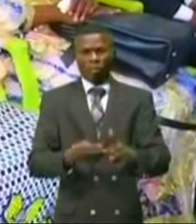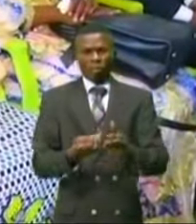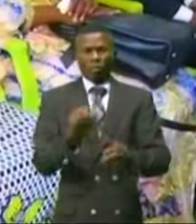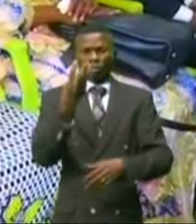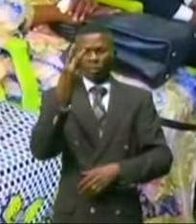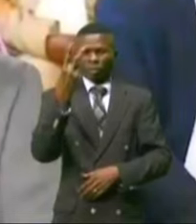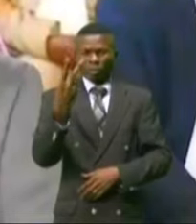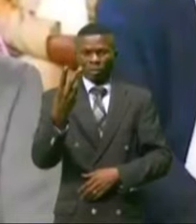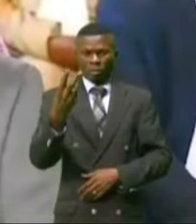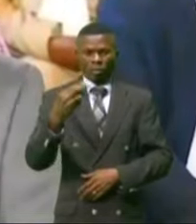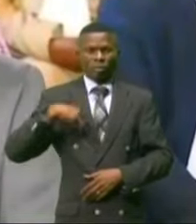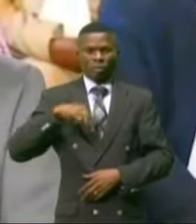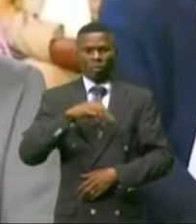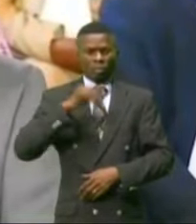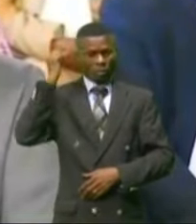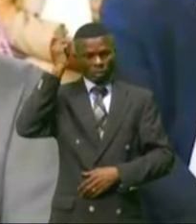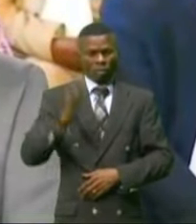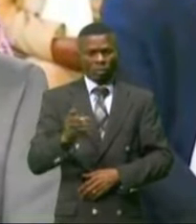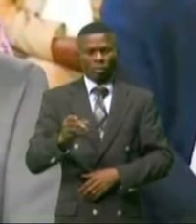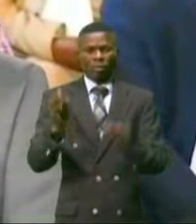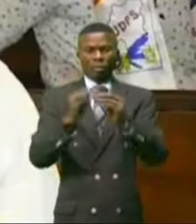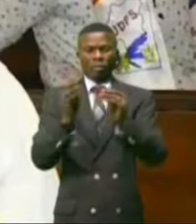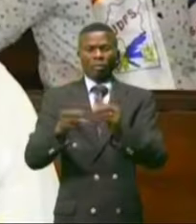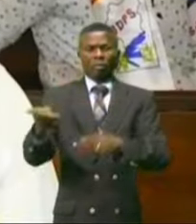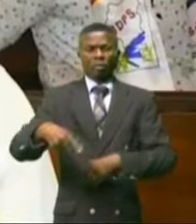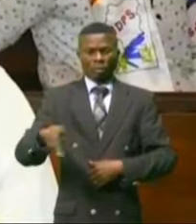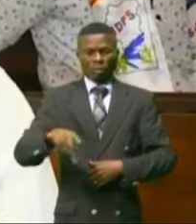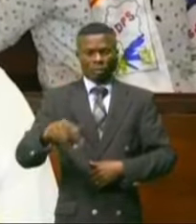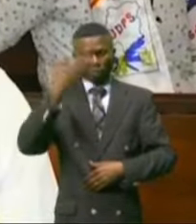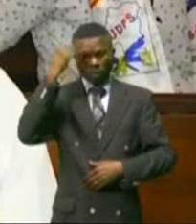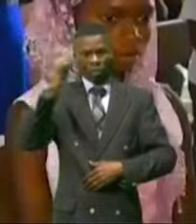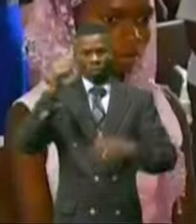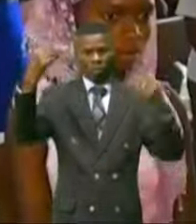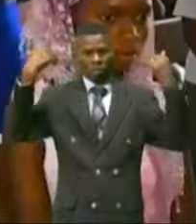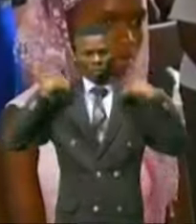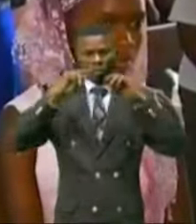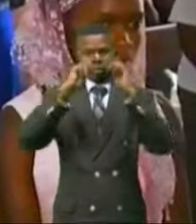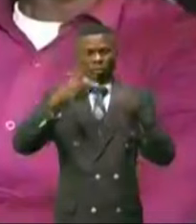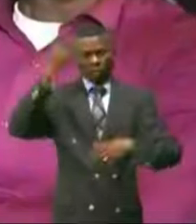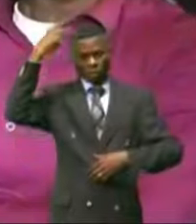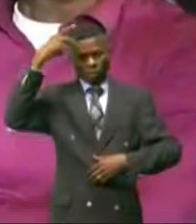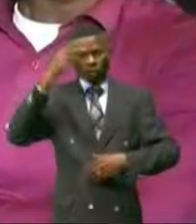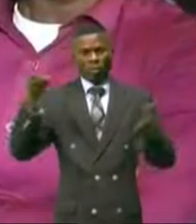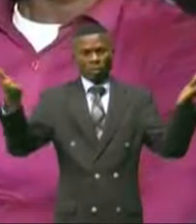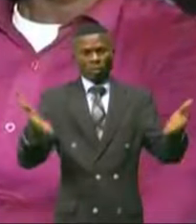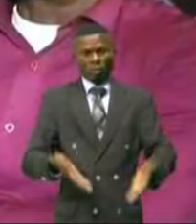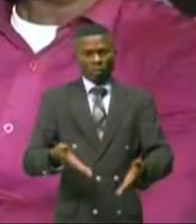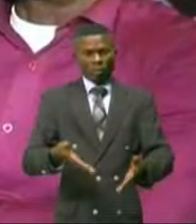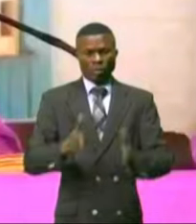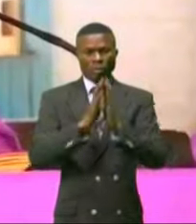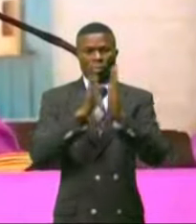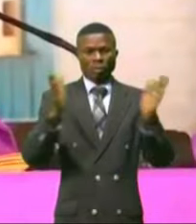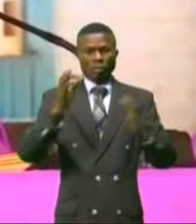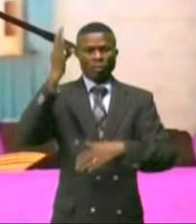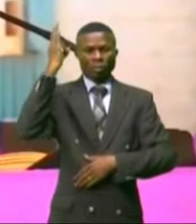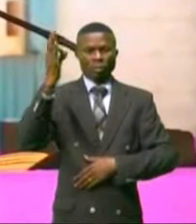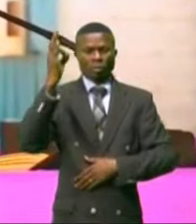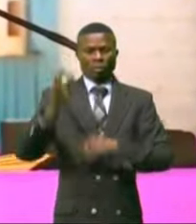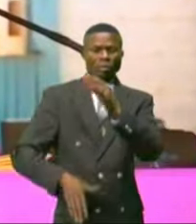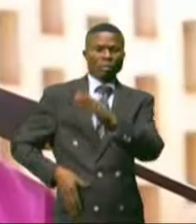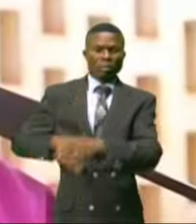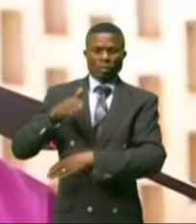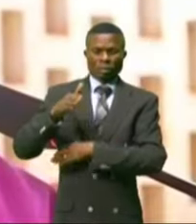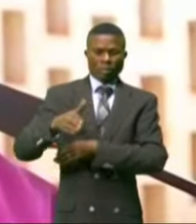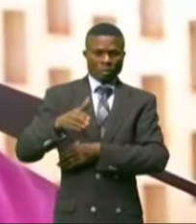du gouvernement et de l'Assemblée provinciale, sans oublier les cadres du parti, y ont participé dans une homélie de Monsieur l'abbé